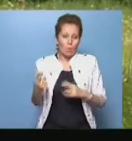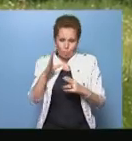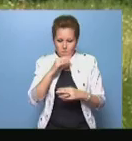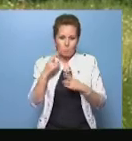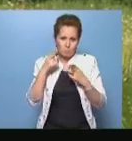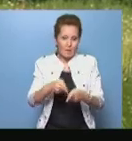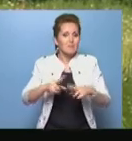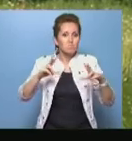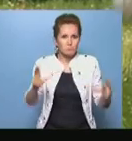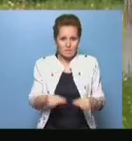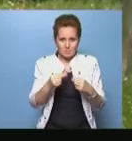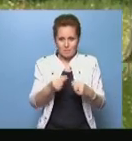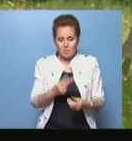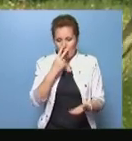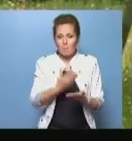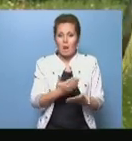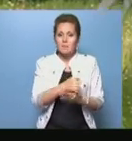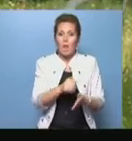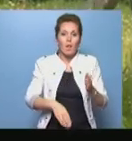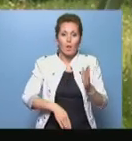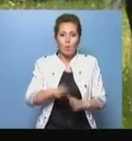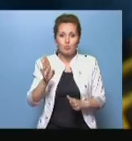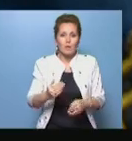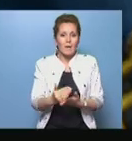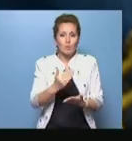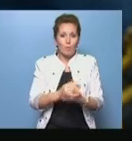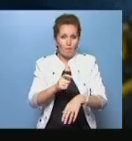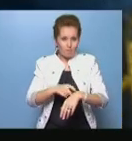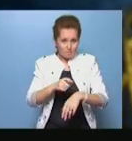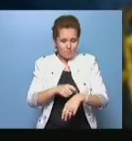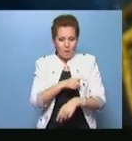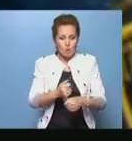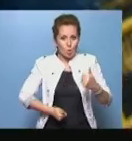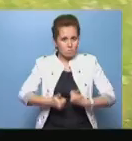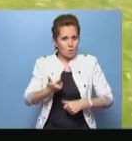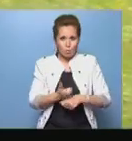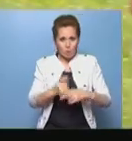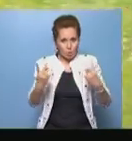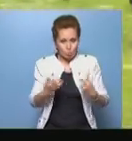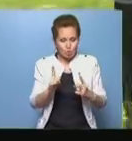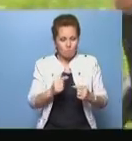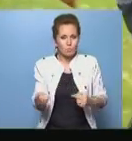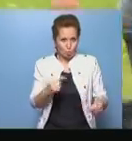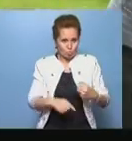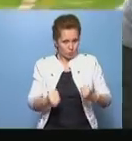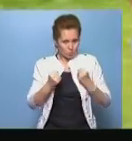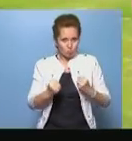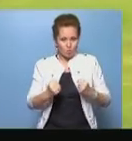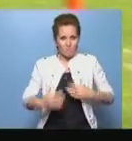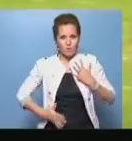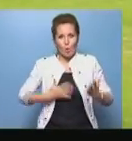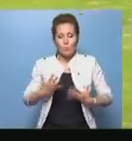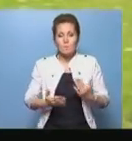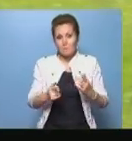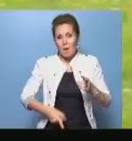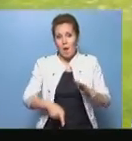полосе препятствий Сергей показал лучший результат. Эти состязания, объясняют профессионалы, очень нужны, чтобы держать дружины в тонусе. Даже этап эстафеты изменили